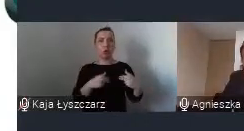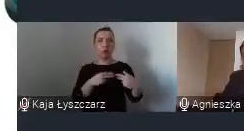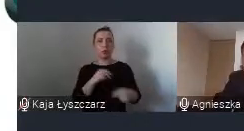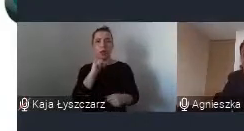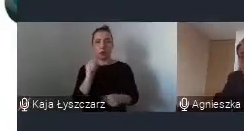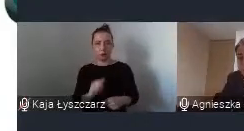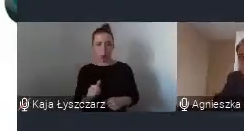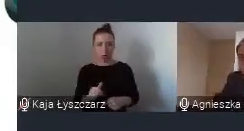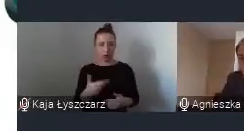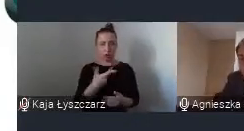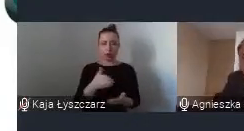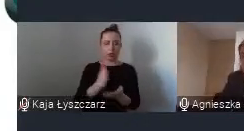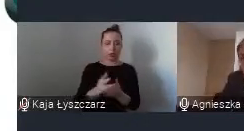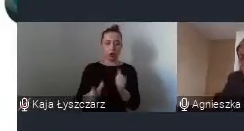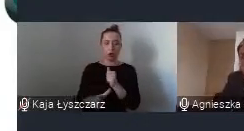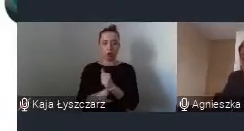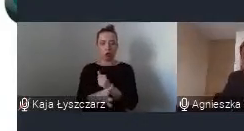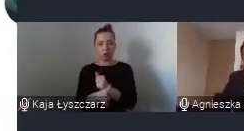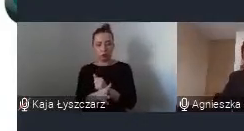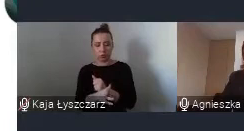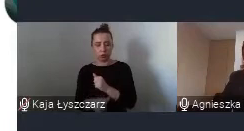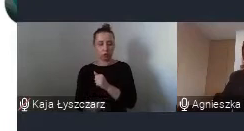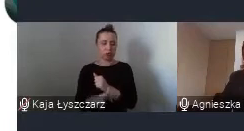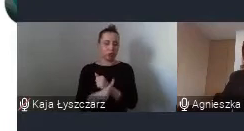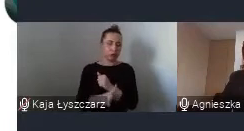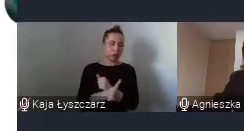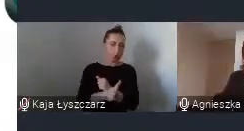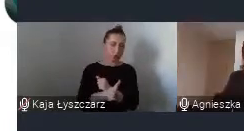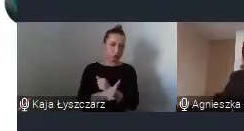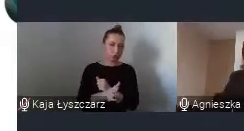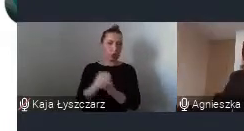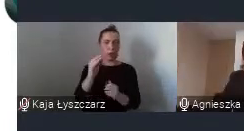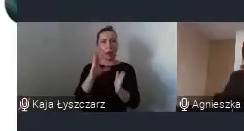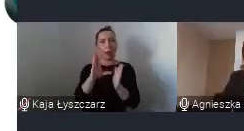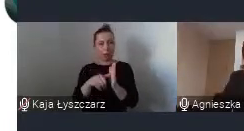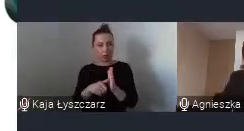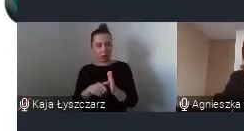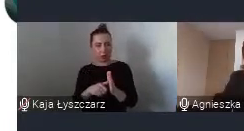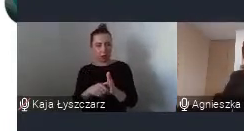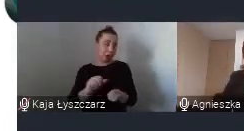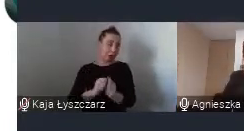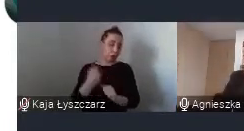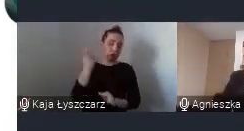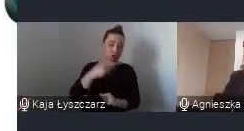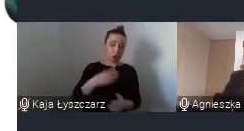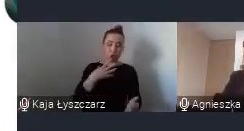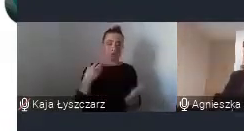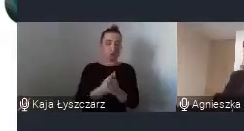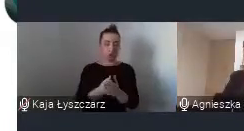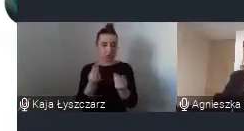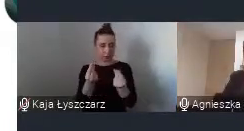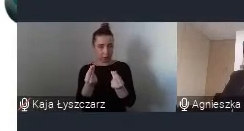nie tylko 80 czy 90 czy 100 miast, które otrzymają dofinansowanie, skorzystają z tych środków,